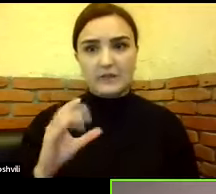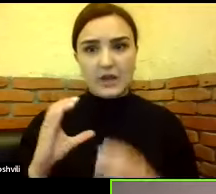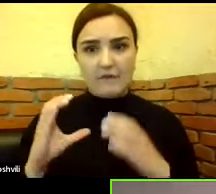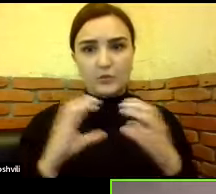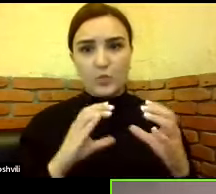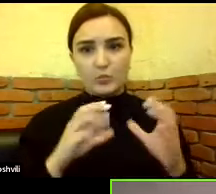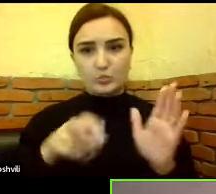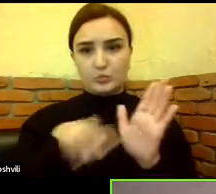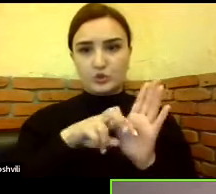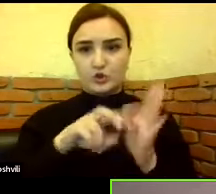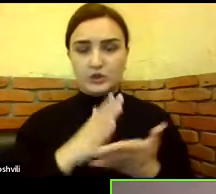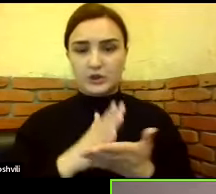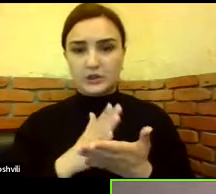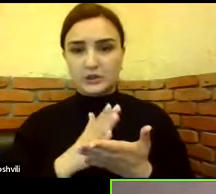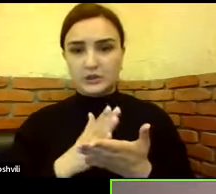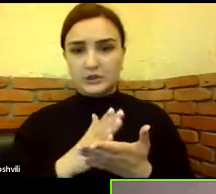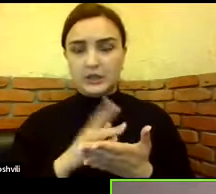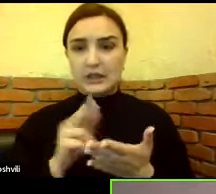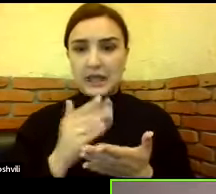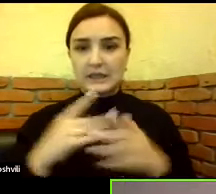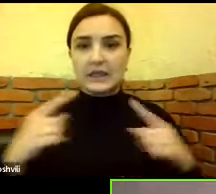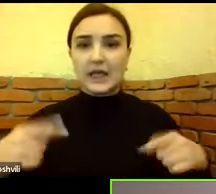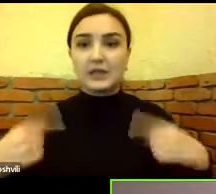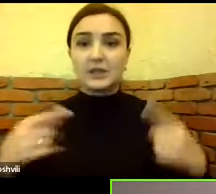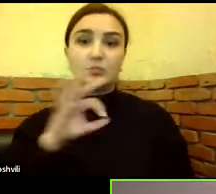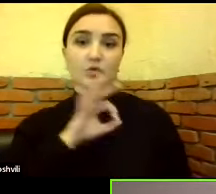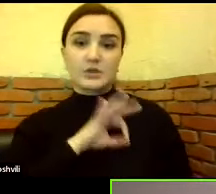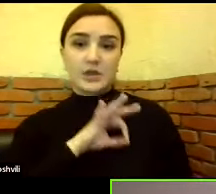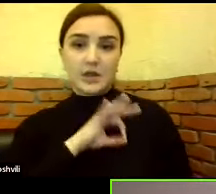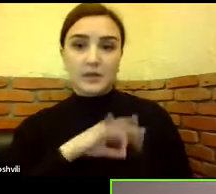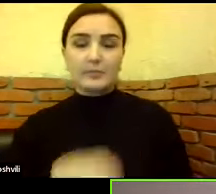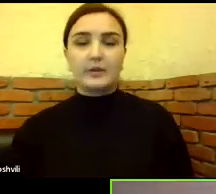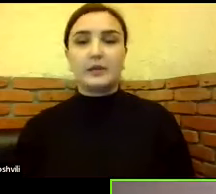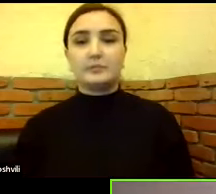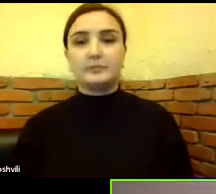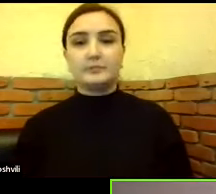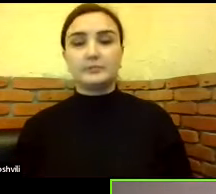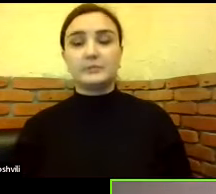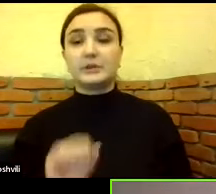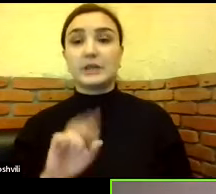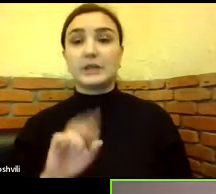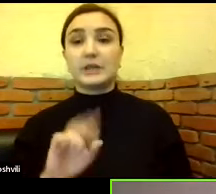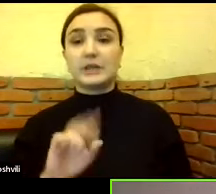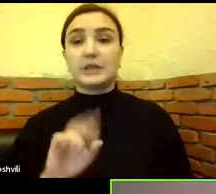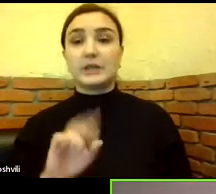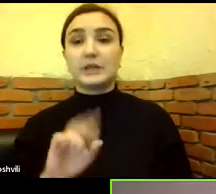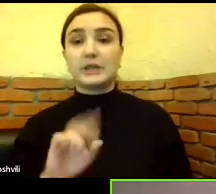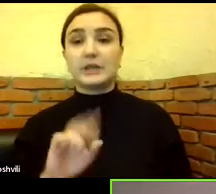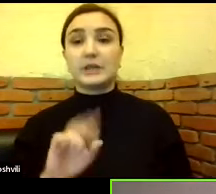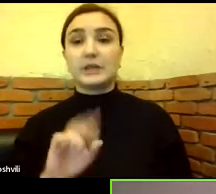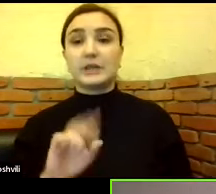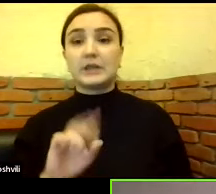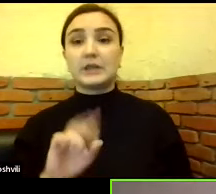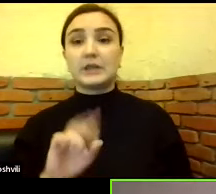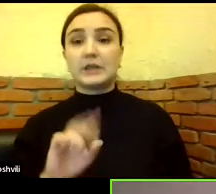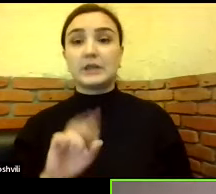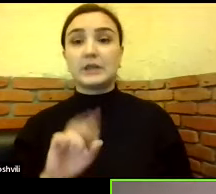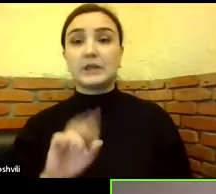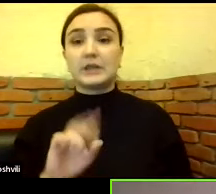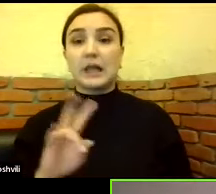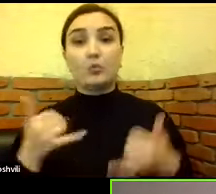და არის ეს მასარგებლე. ან უკვირთ, როცა, არ ვიცი, მარტო გადაადგილდება